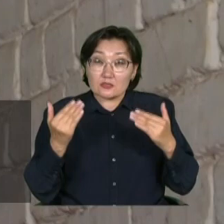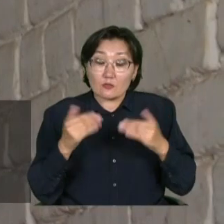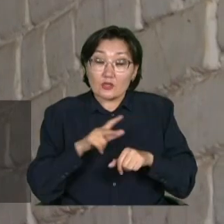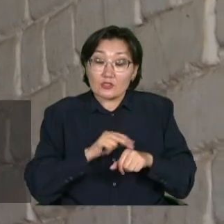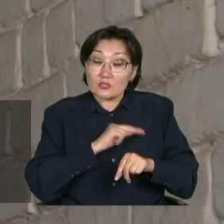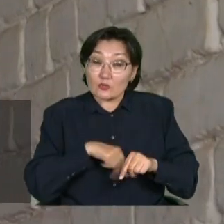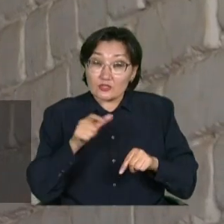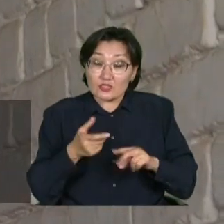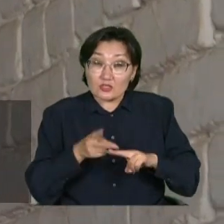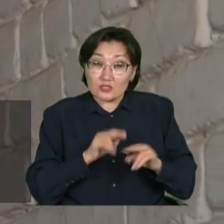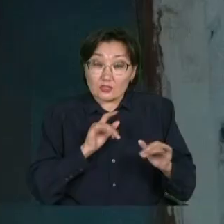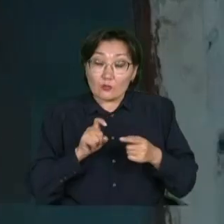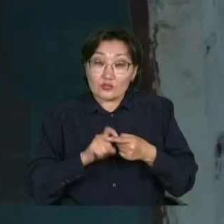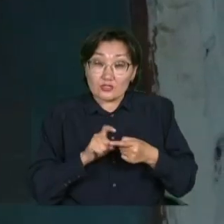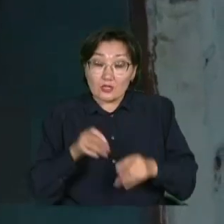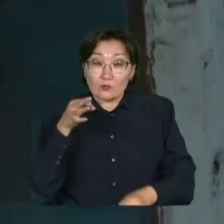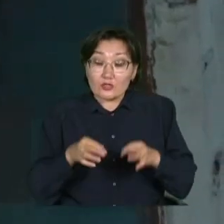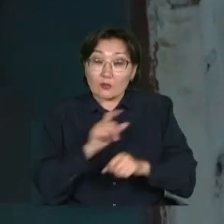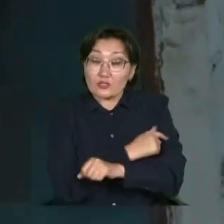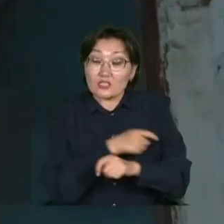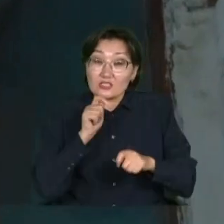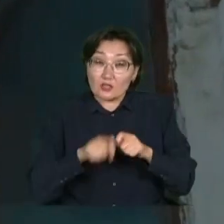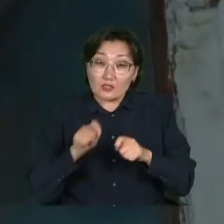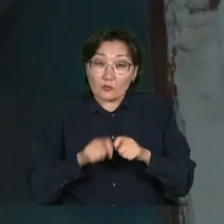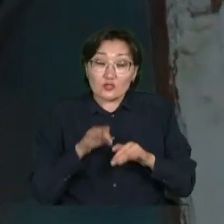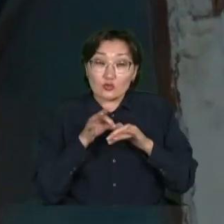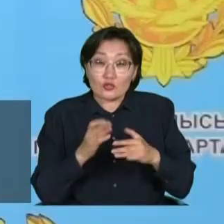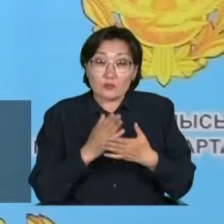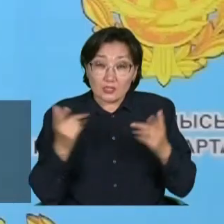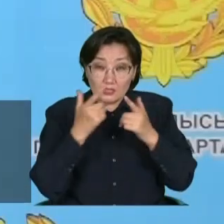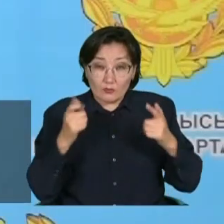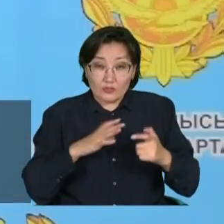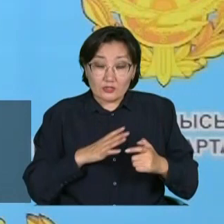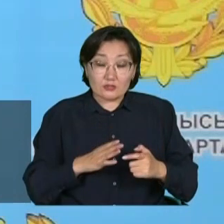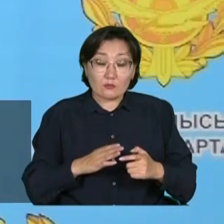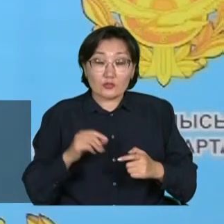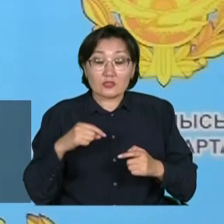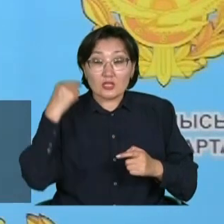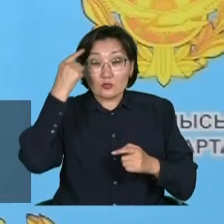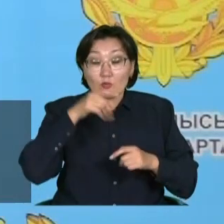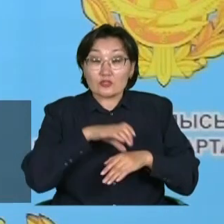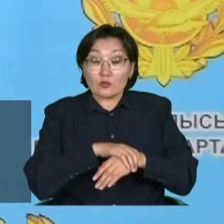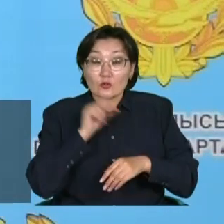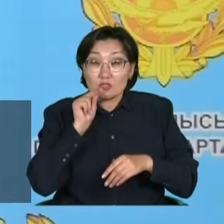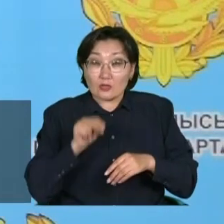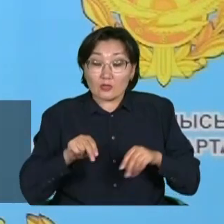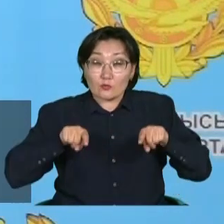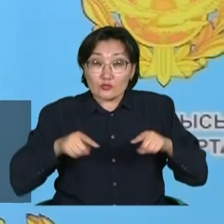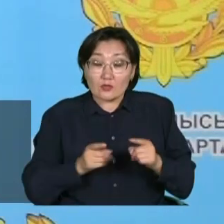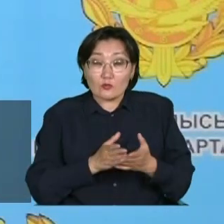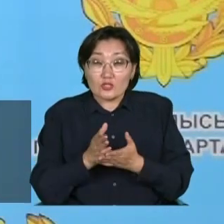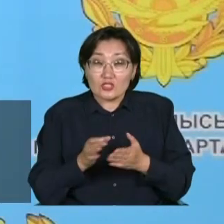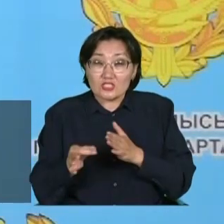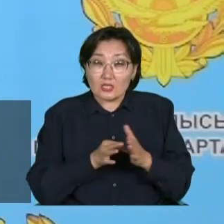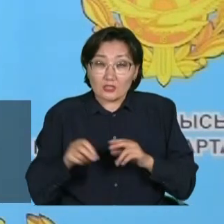полиция қызметкерлері аталған іске қатысты сот медициналық сараптамасының тағайындалғанын айтады. Күдіктінің жеке басы анықталып, күдіктіні ұстауға бағытталған жедел